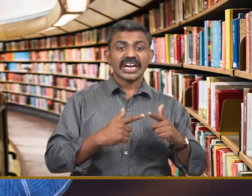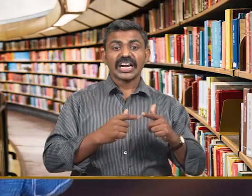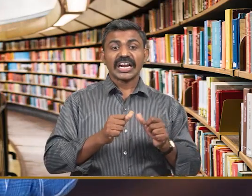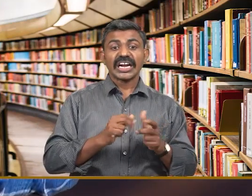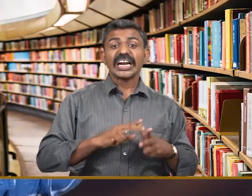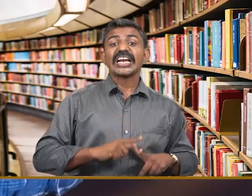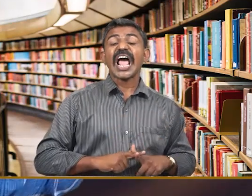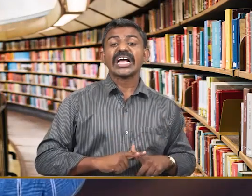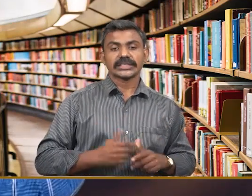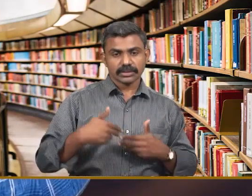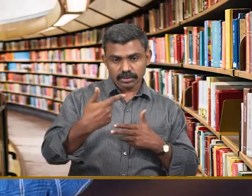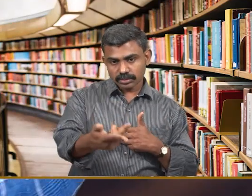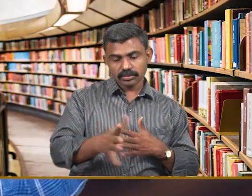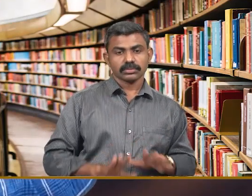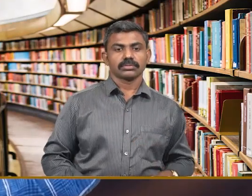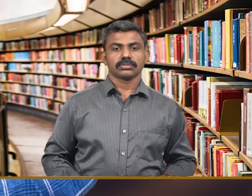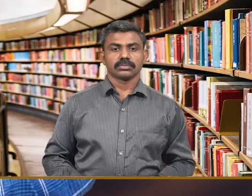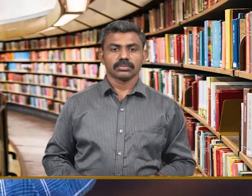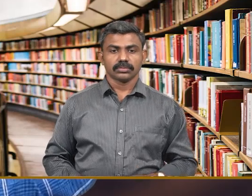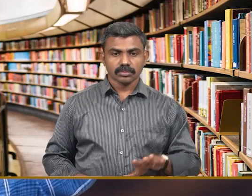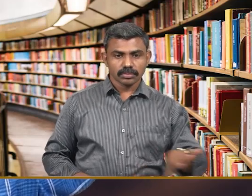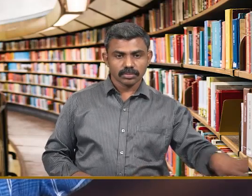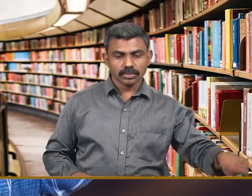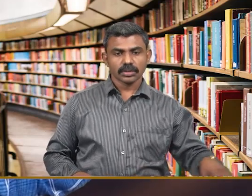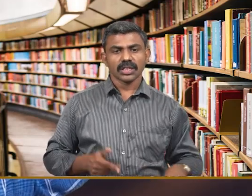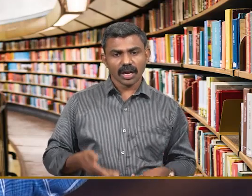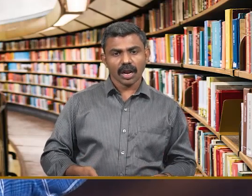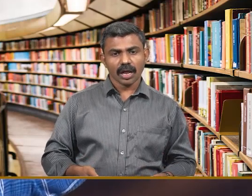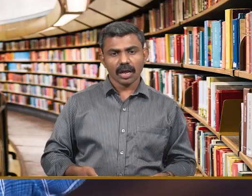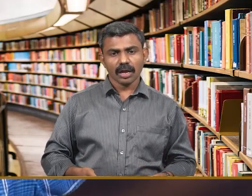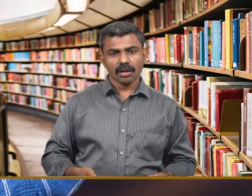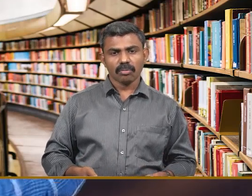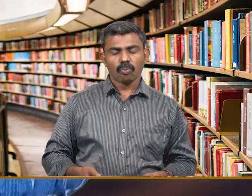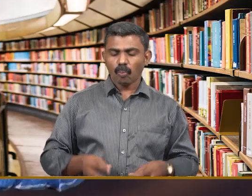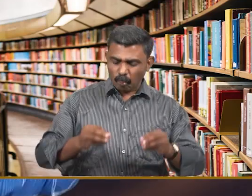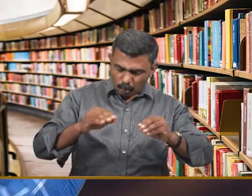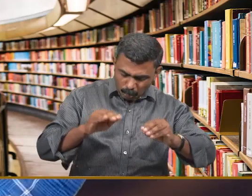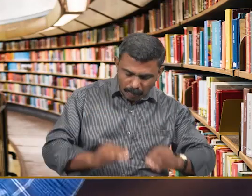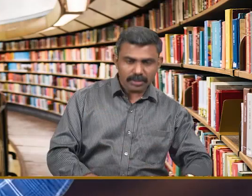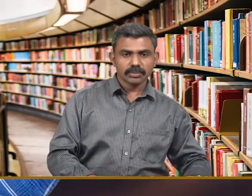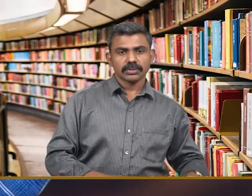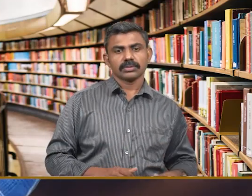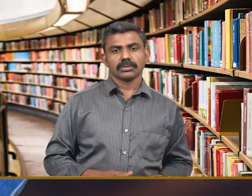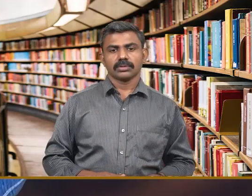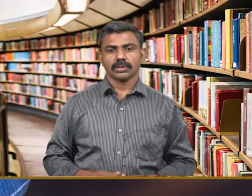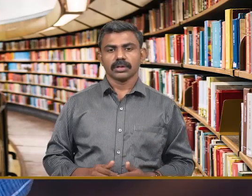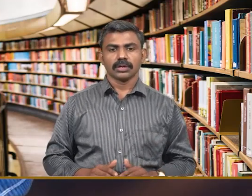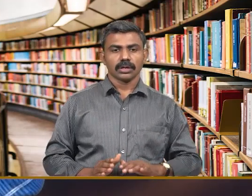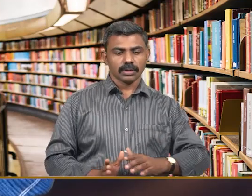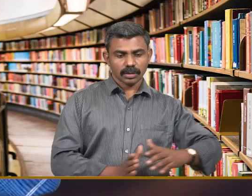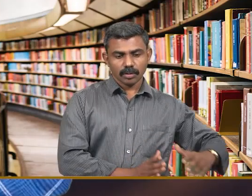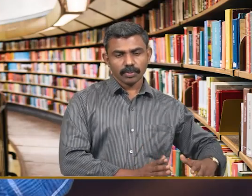செஞ்சாங்க அப்படின்னா தன் நாட்டை எப்படியாவது பாதுகாத்துக்கணும் அப்படிங்கிறதுக்காக இதை செஞ்சாங்க. ஸோ இதனால் என்ன ஆகுதுன்னா பொருளாதாரம் ரொம்ப பாதிப்பை சந்திக்குது. ஸோ